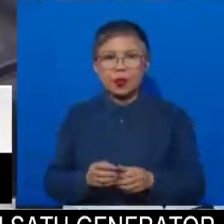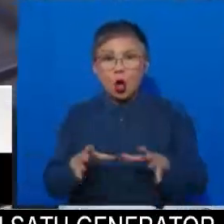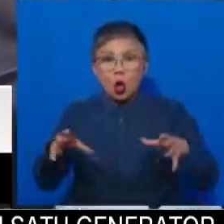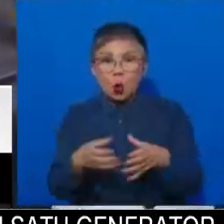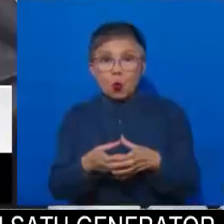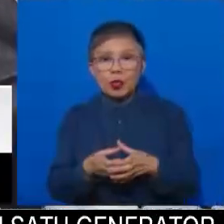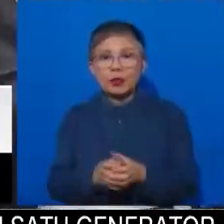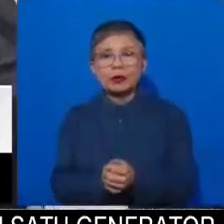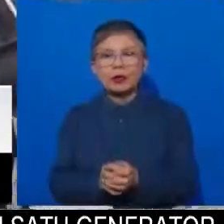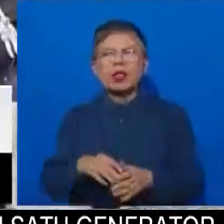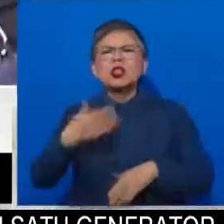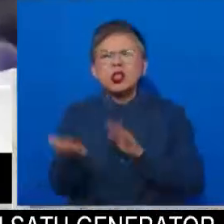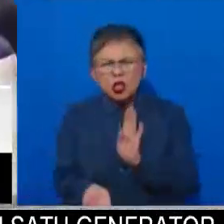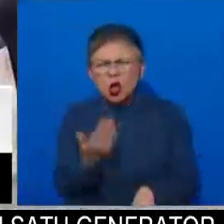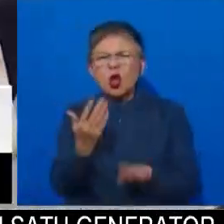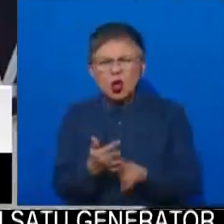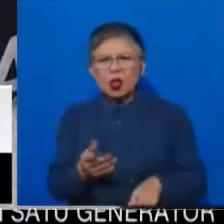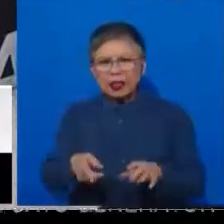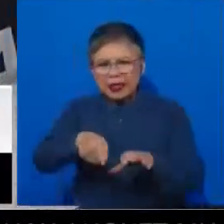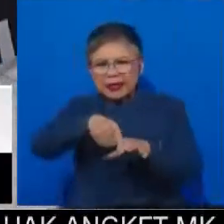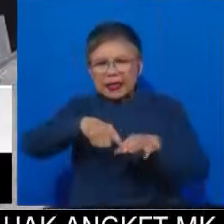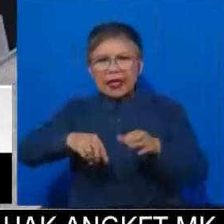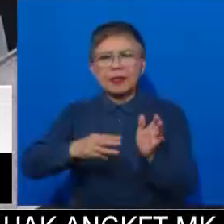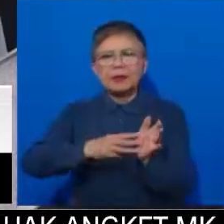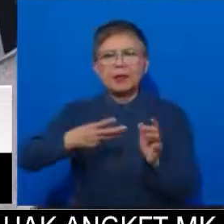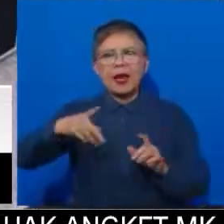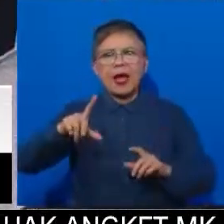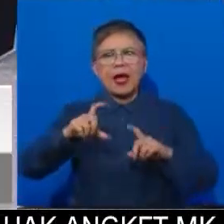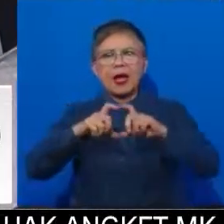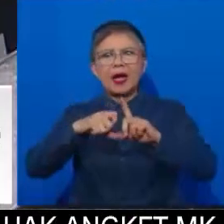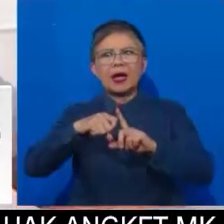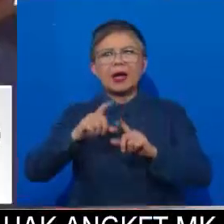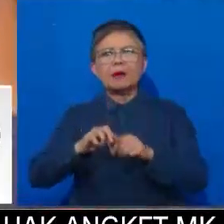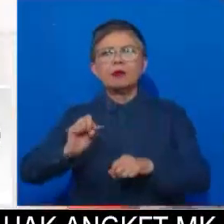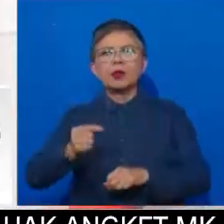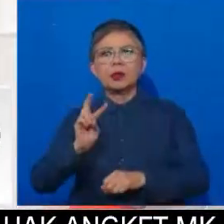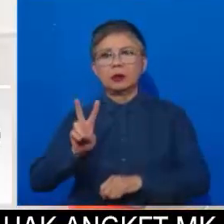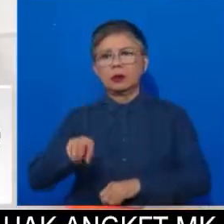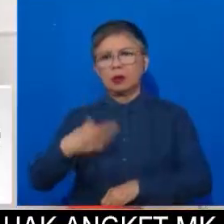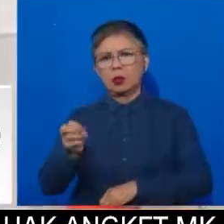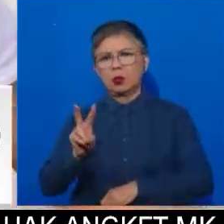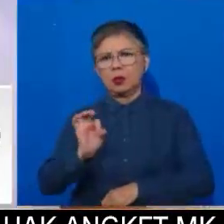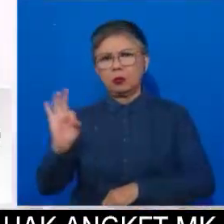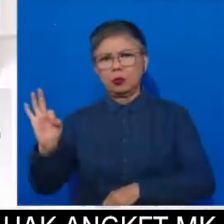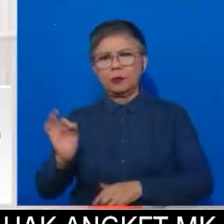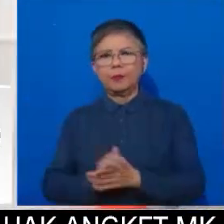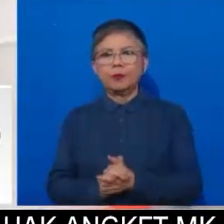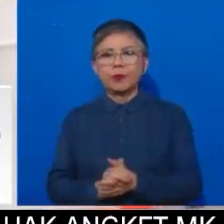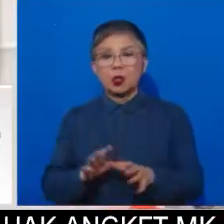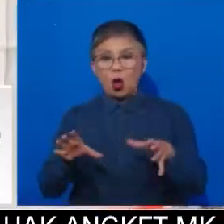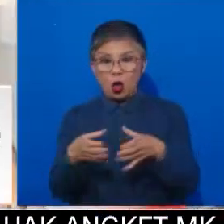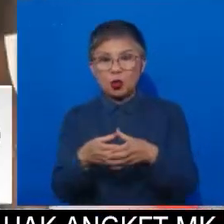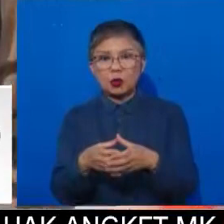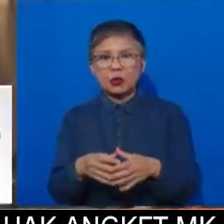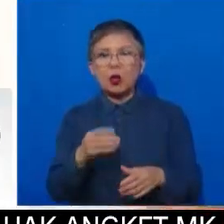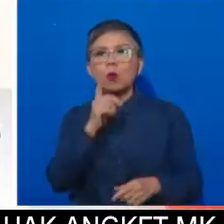ini juga diketahui kerap beraksi di kawasan Selat Malaka dan Singapura sejak tahun 2000 lalu. Guna menjalankan aksinya, para perompak ini